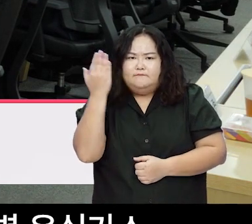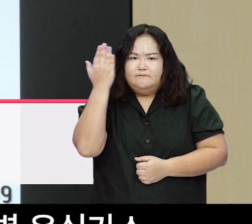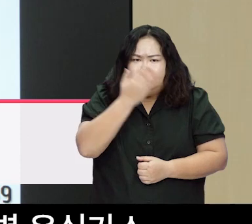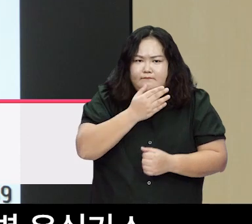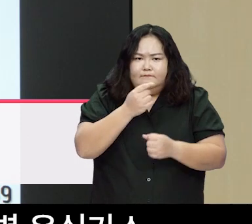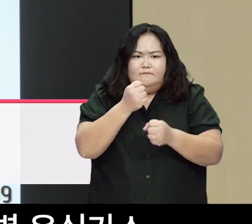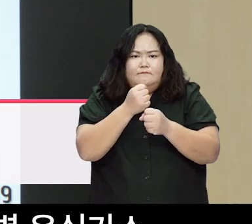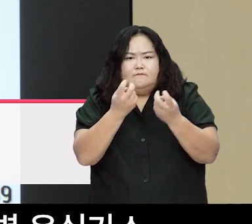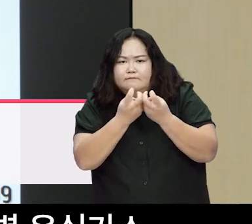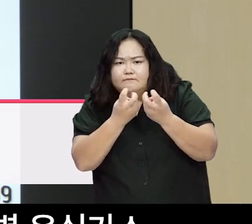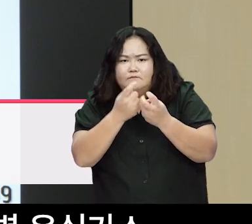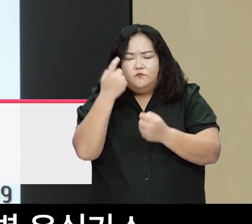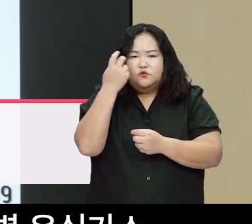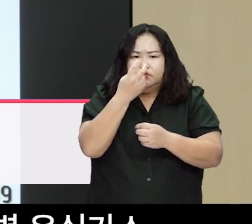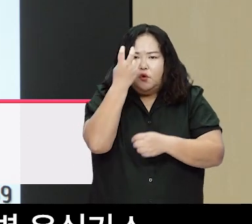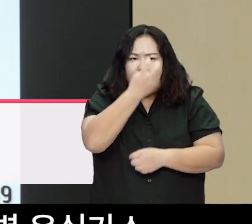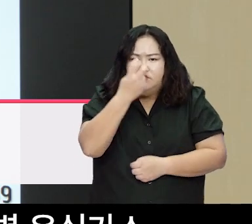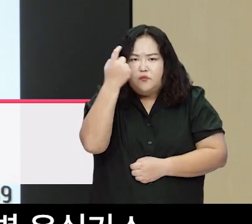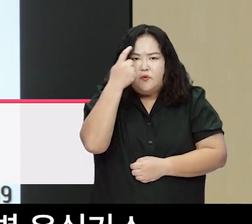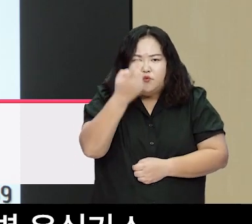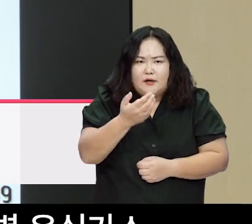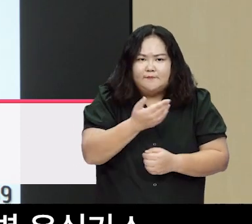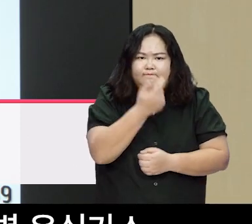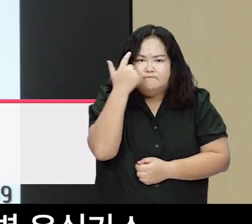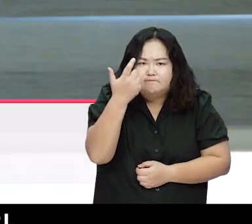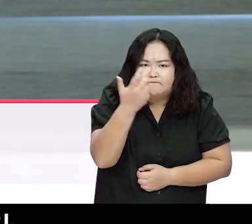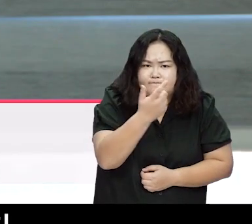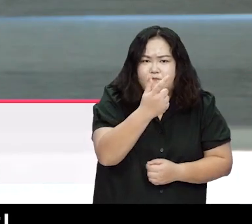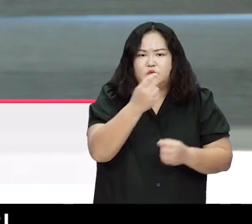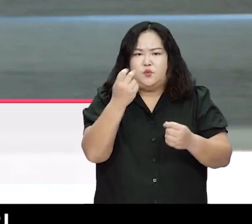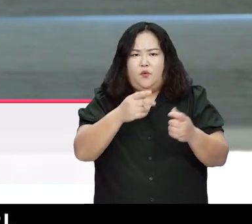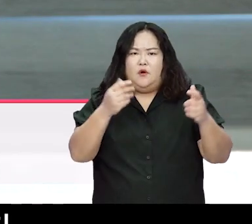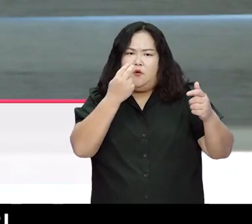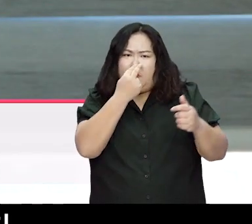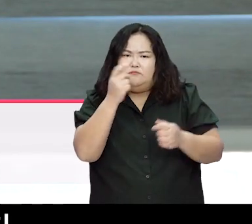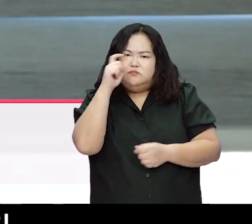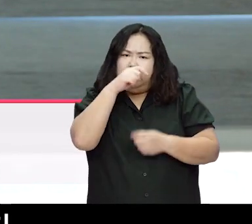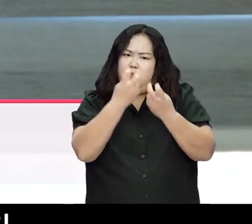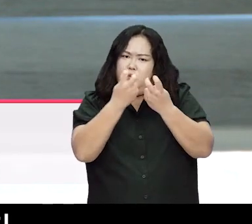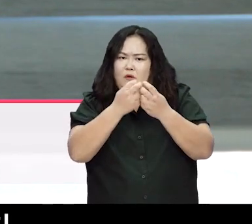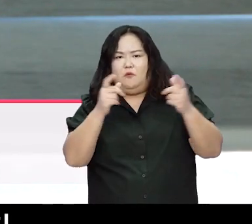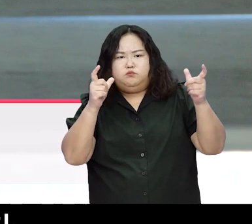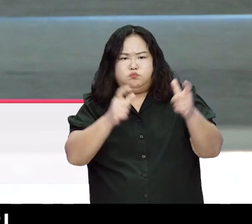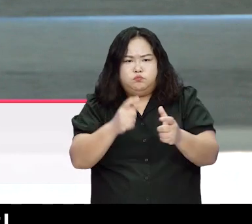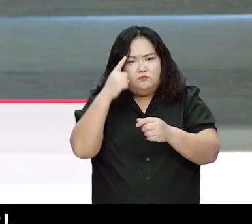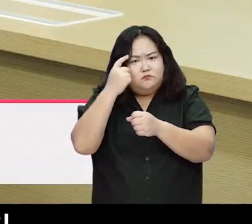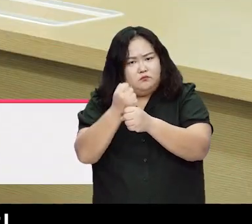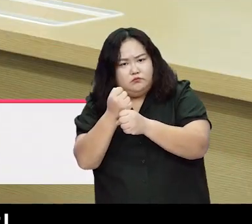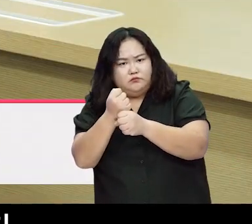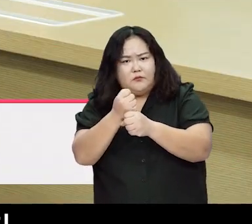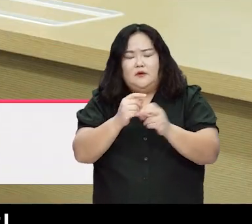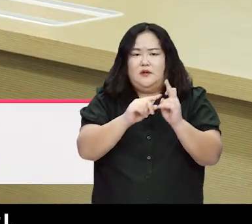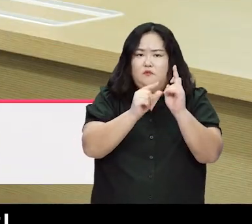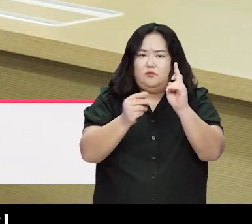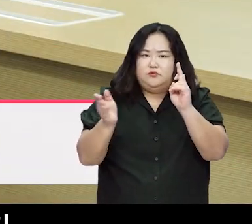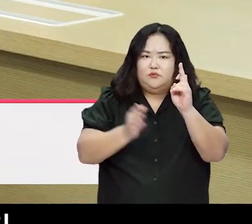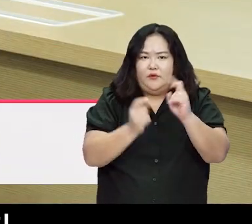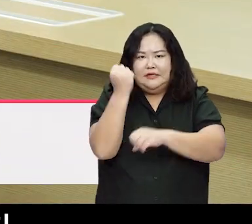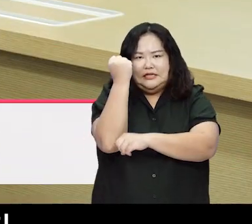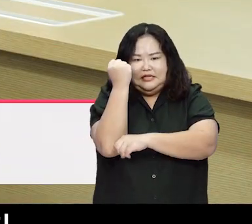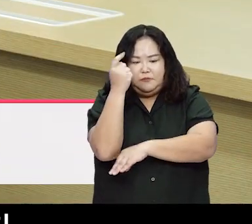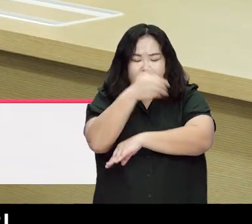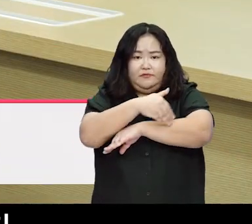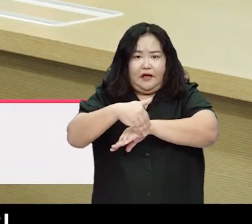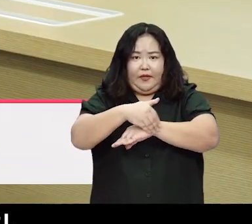정책 선호도 설문 조사를 실시하고 부문별 온실가스 감축 이행 과제를 발굴하며 지난해 12월부터 기본 계획을